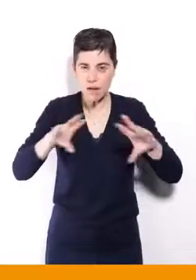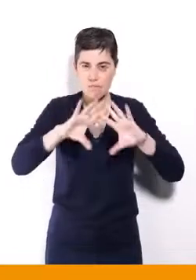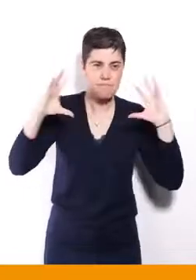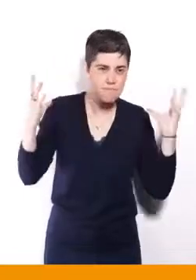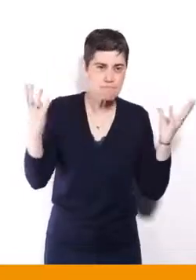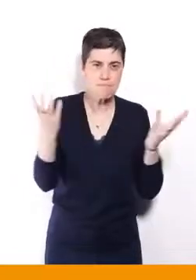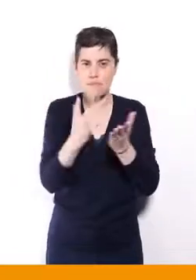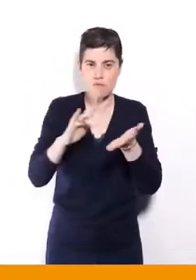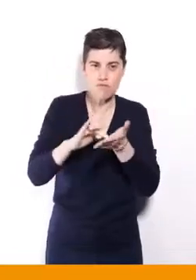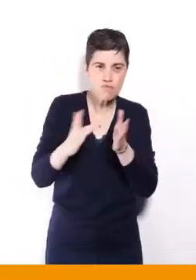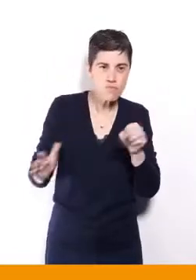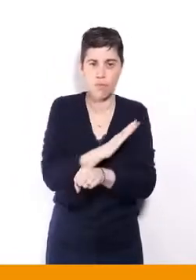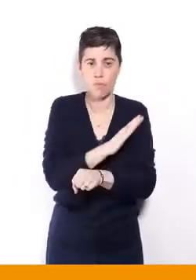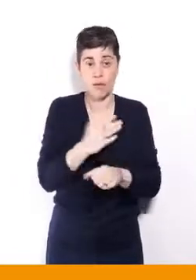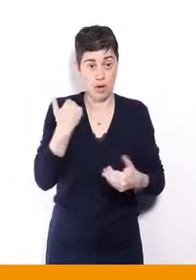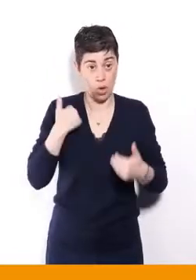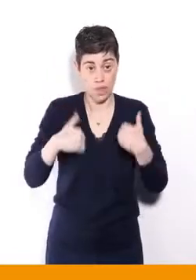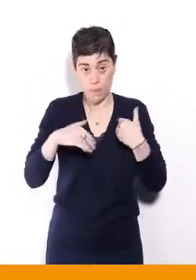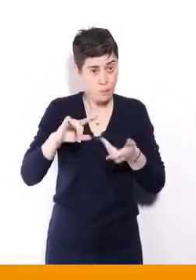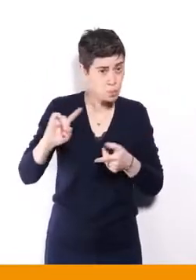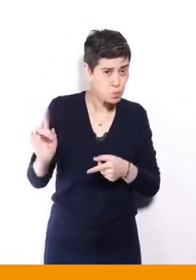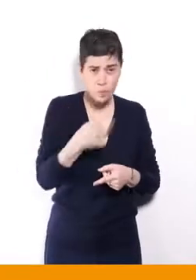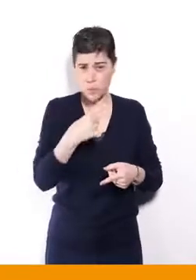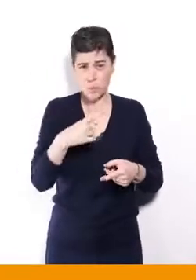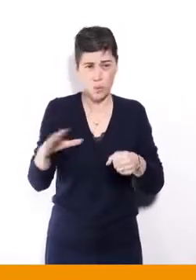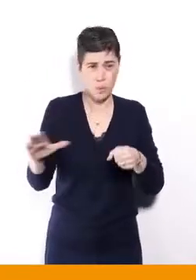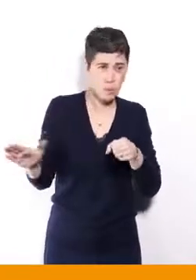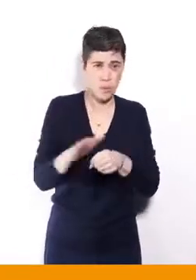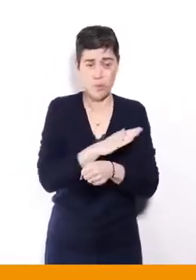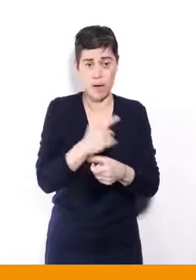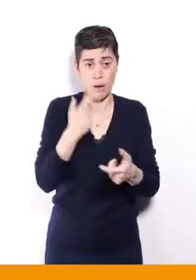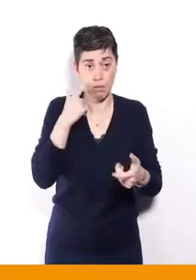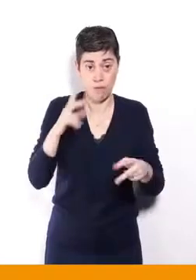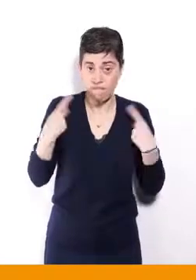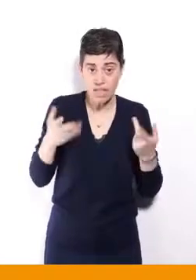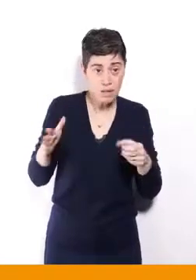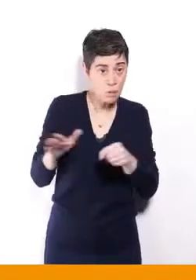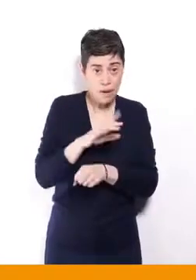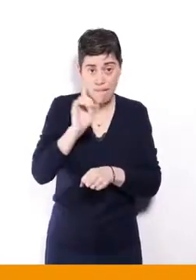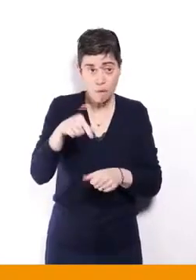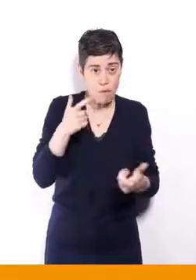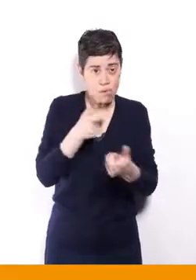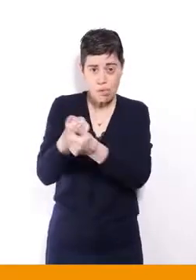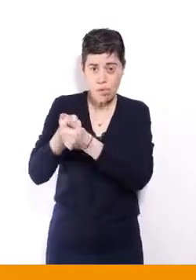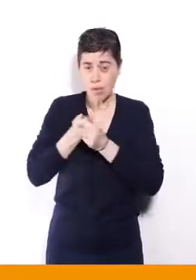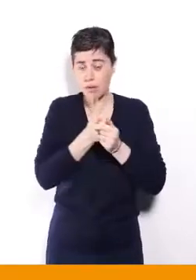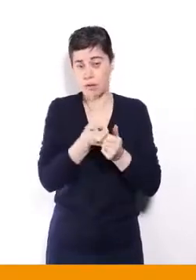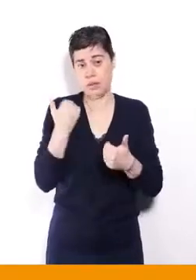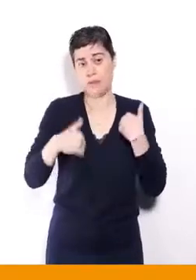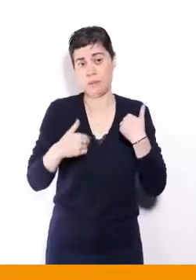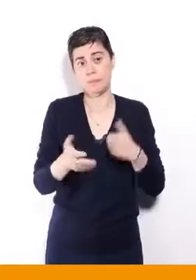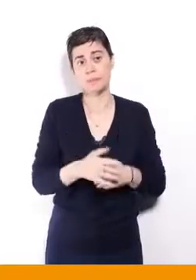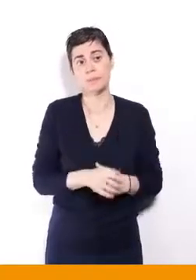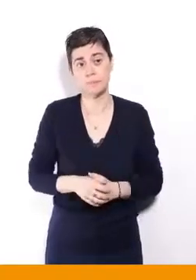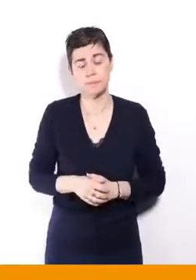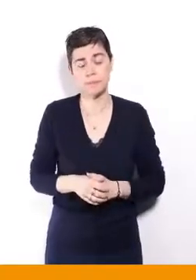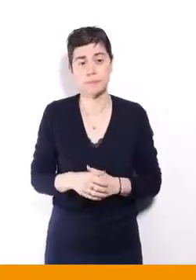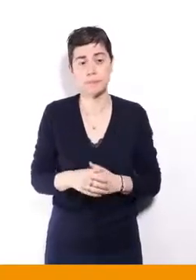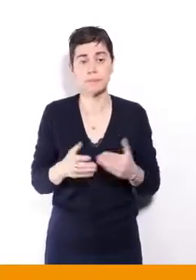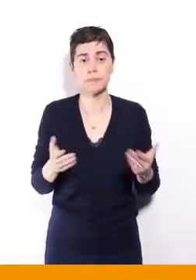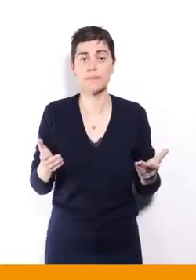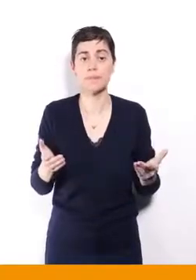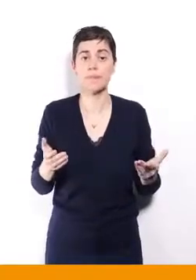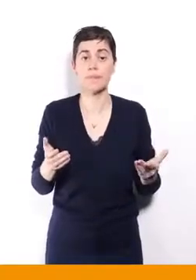accessibilité, tout handicap, tout temps de la vie. Mais déjà, sur ce qui pourrait paraître le plus